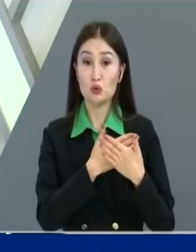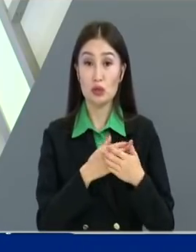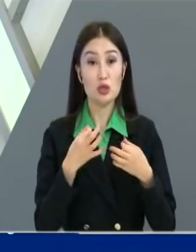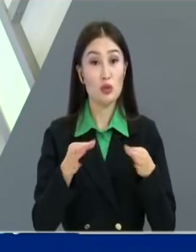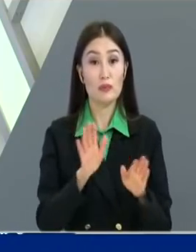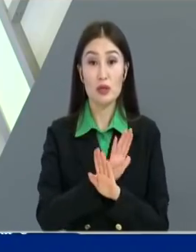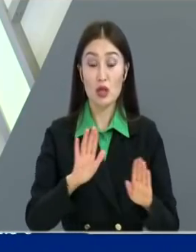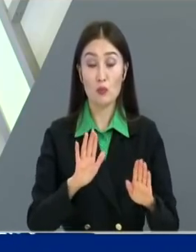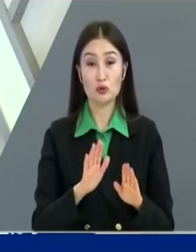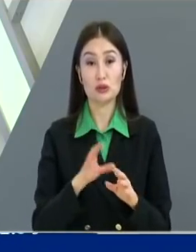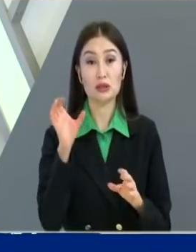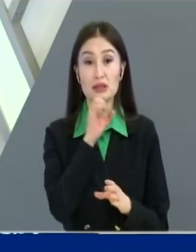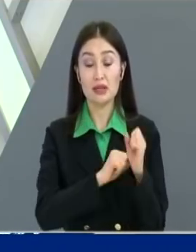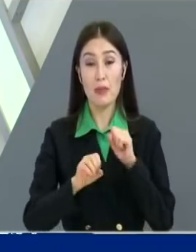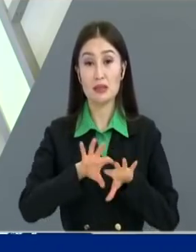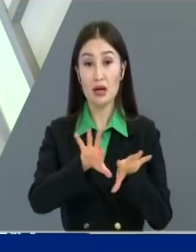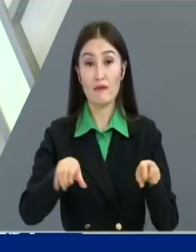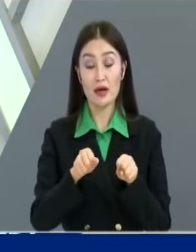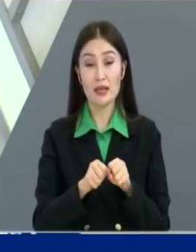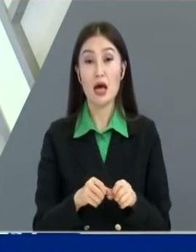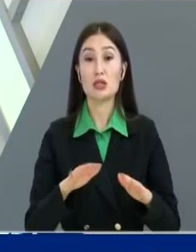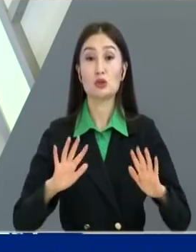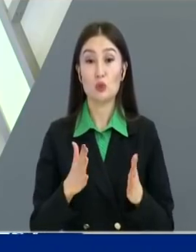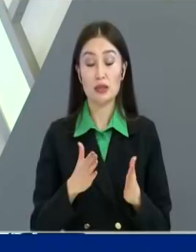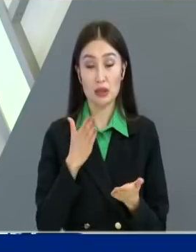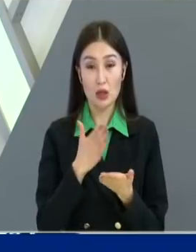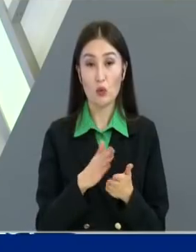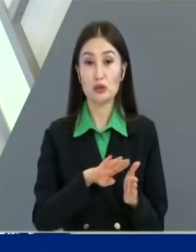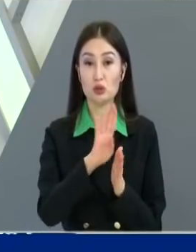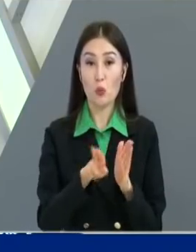допустить мародерства и самозахвата. Ситуация находится под контролем.